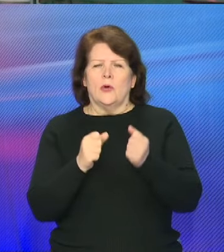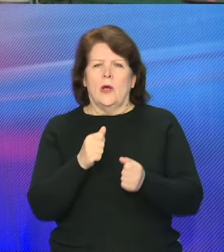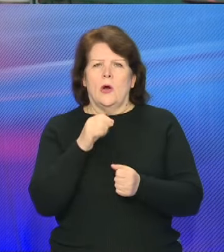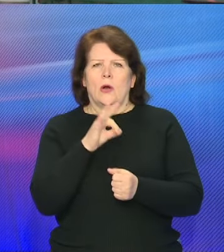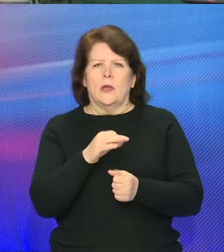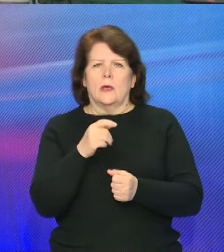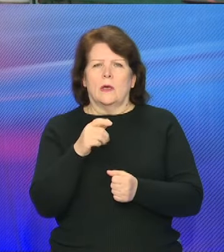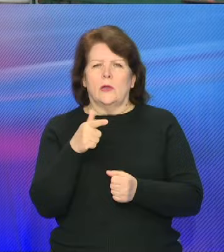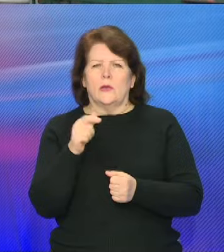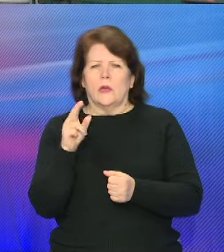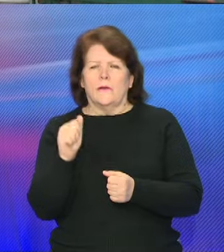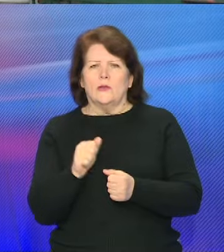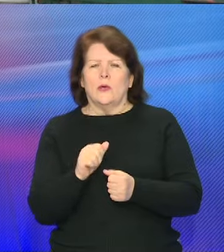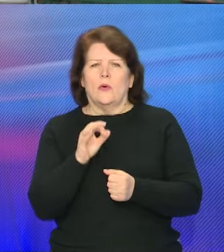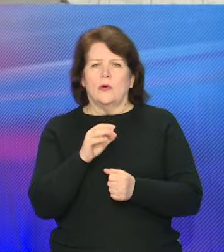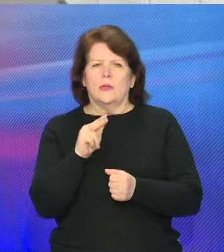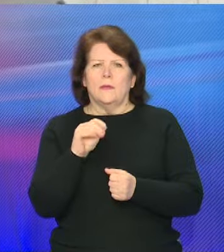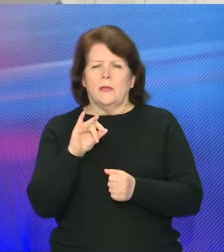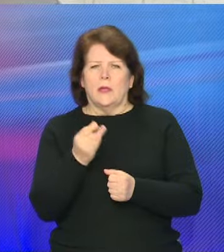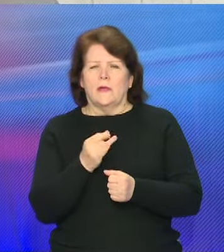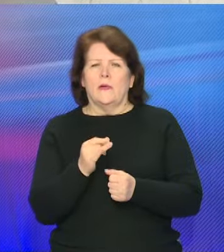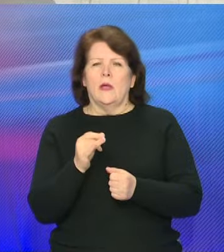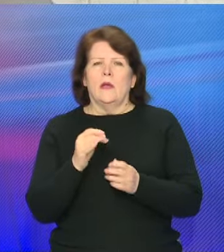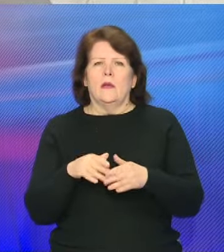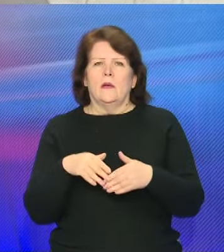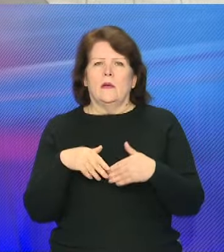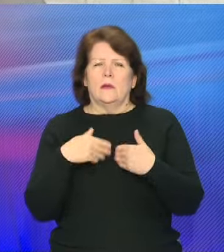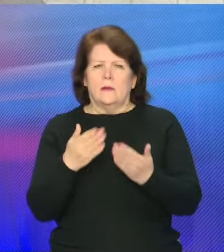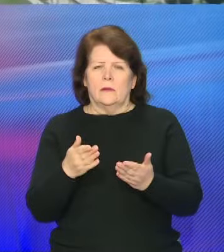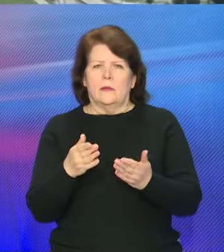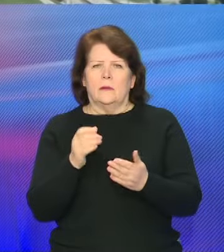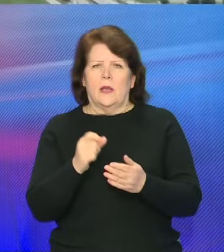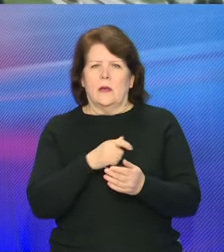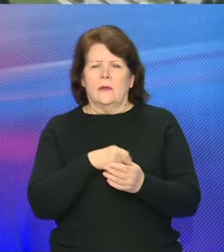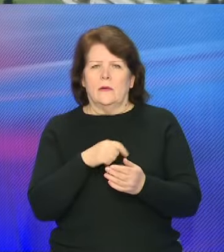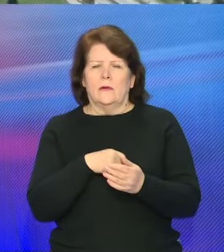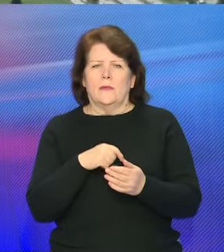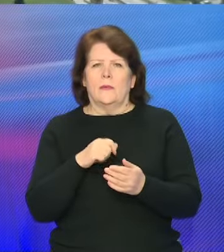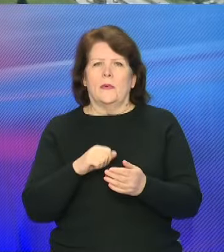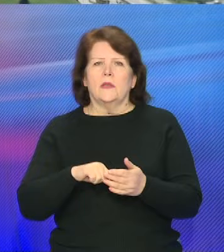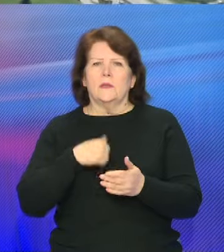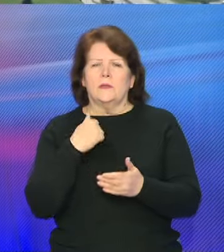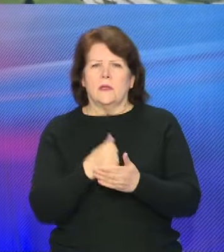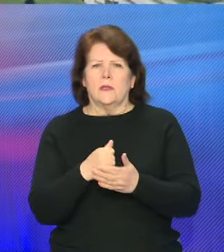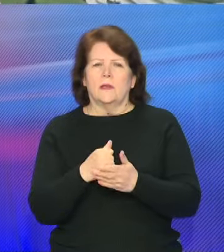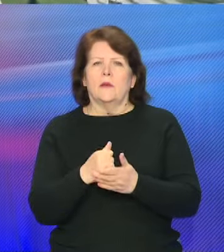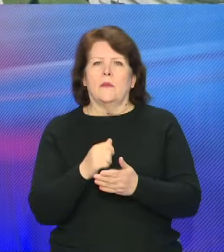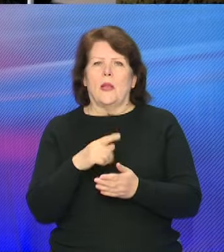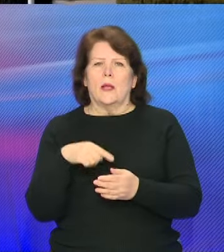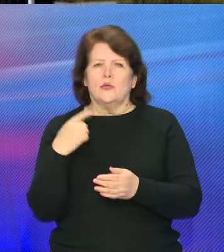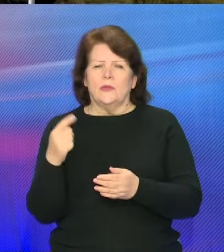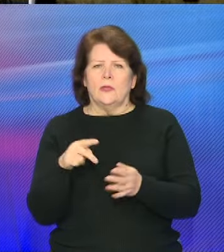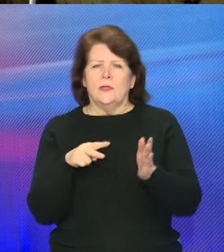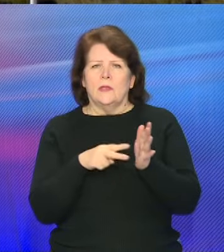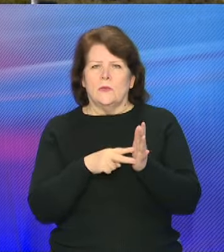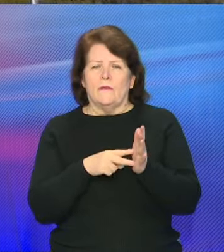Александра Хижняка и Ольги Чемодановой, пропонованных для вылучения кандидатами у президента Республики Беларусь. 7 листопада